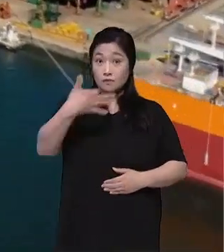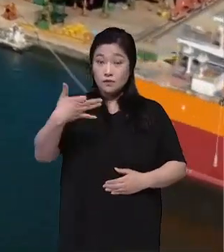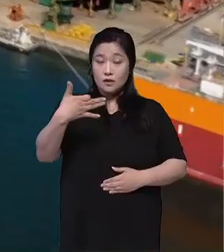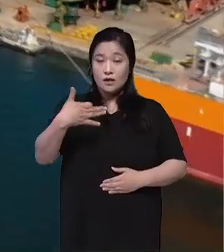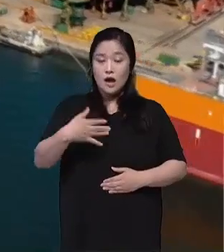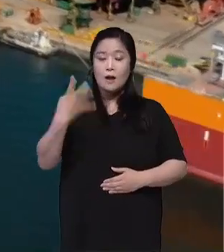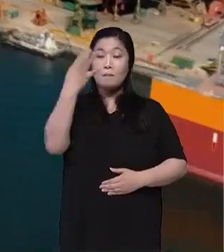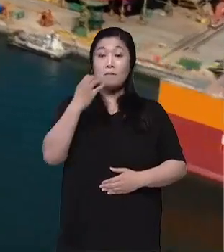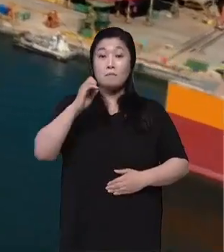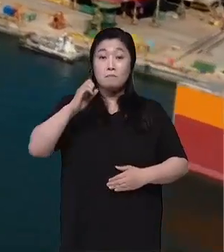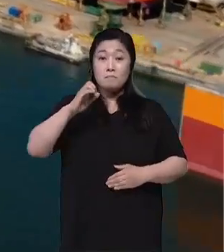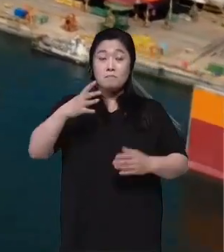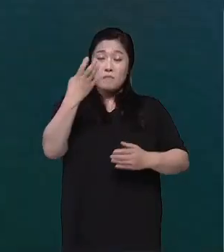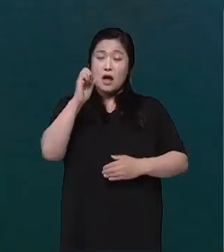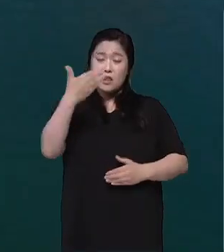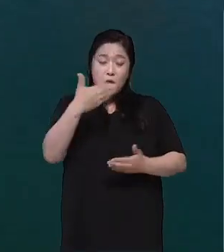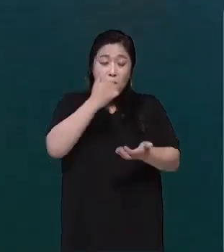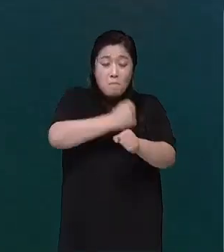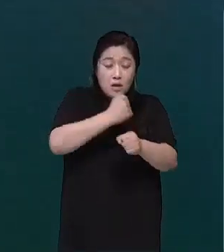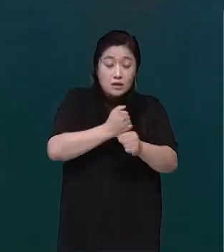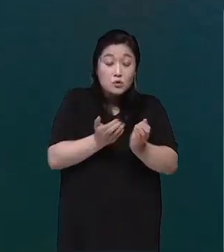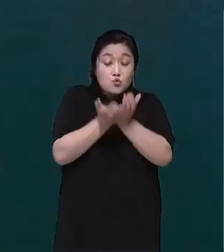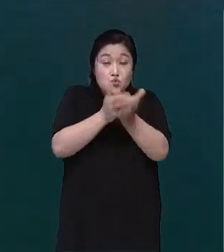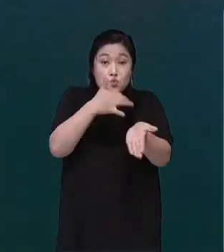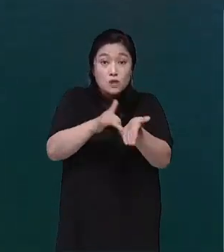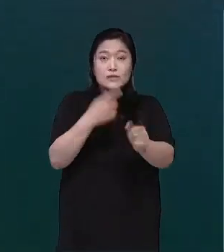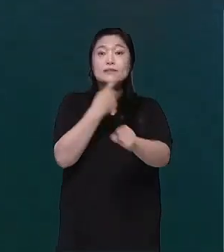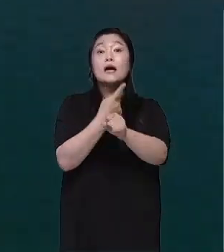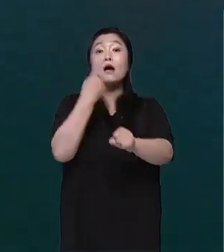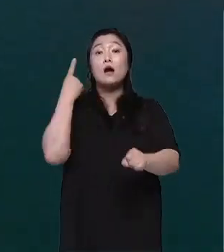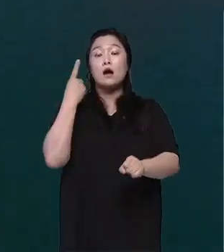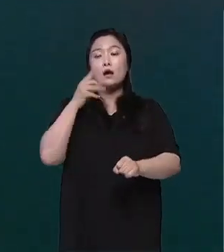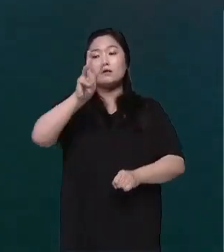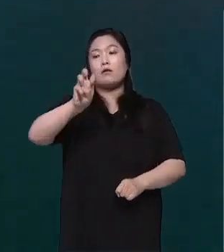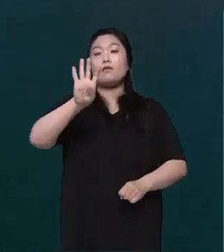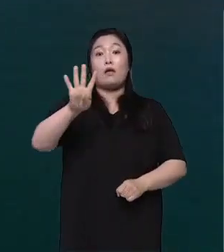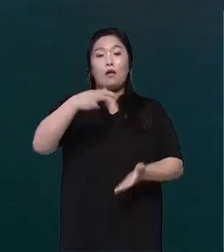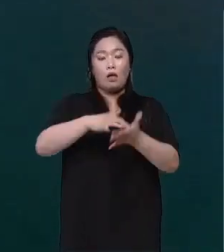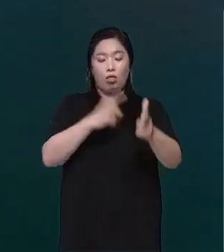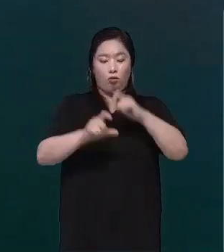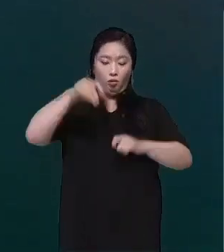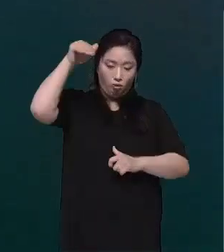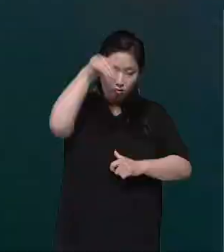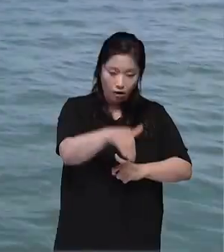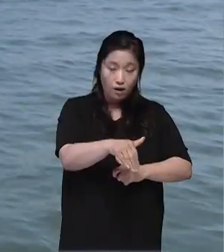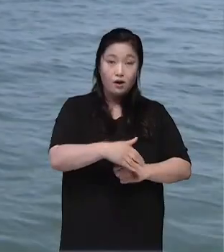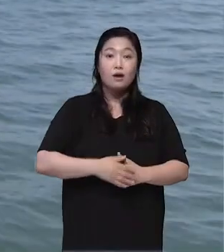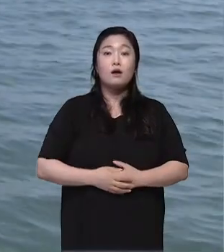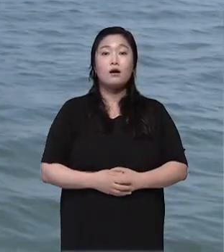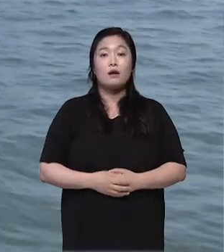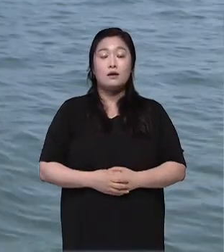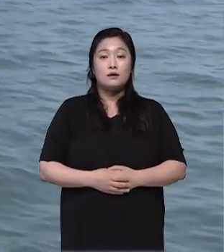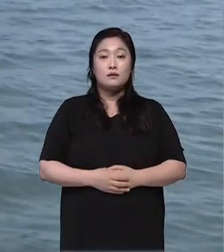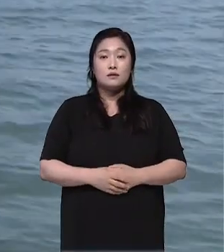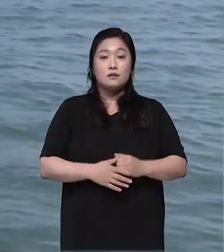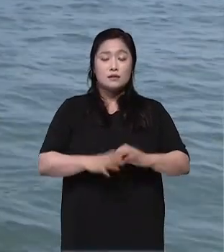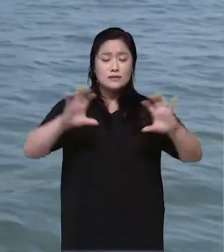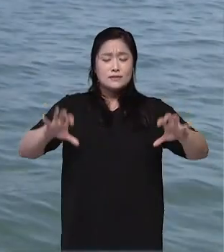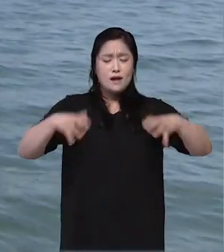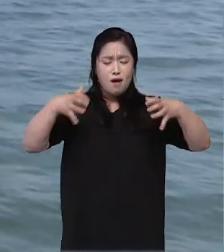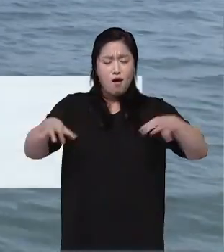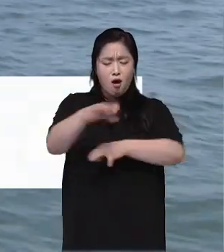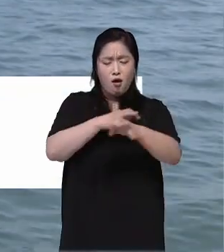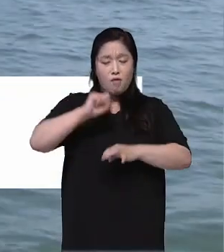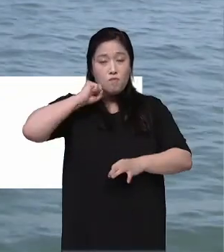2019년 49척에 그쳤던 전남 조선소의 수주는 지난해 34척으로 더 떨어졌습니다. 세계적인 침체